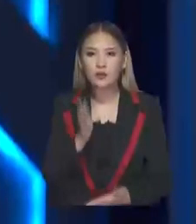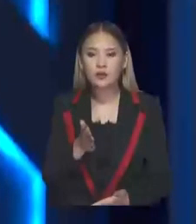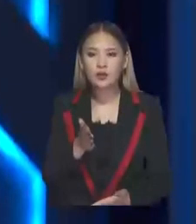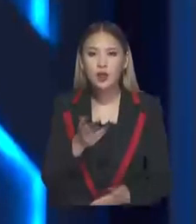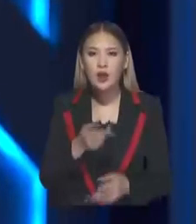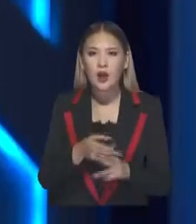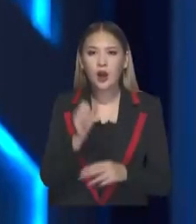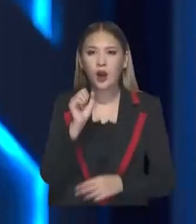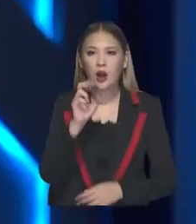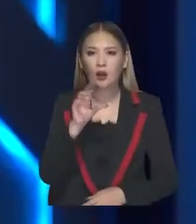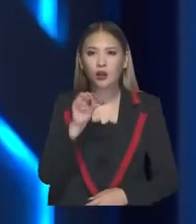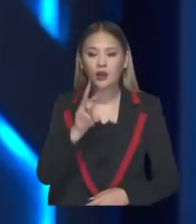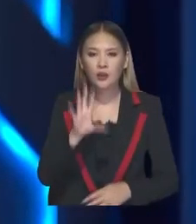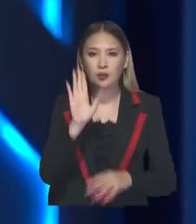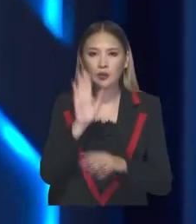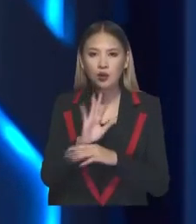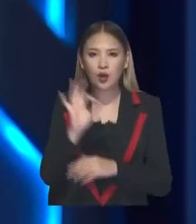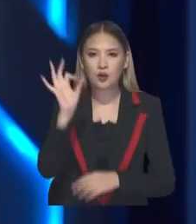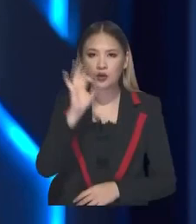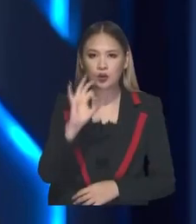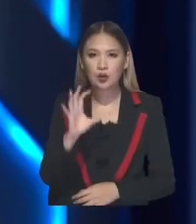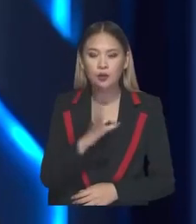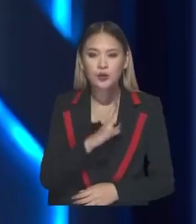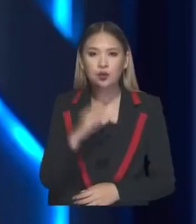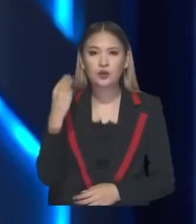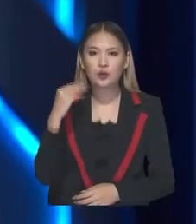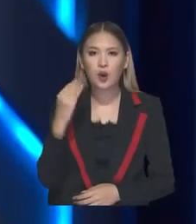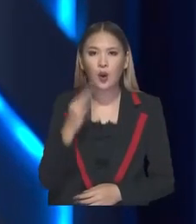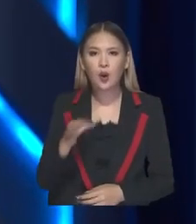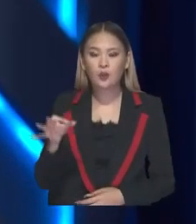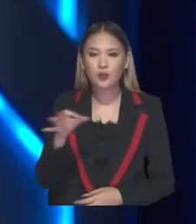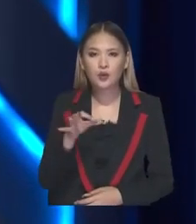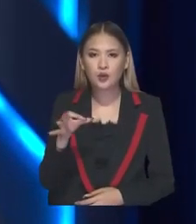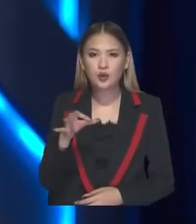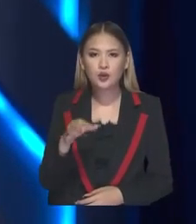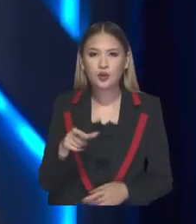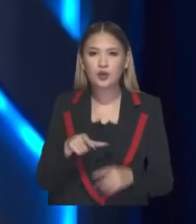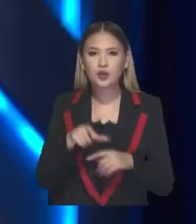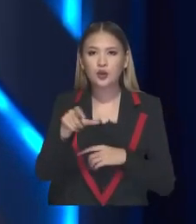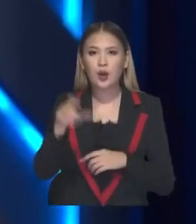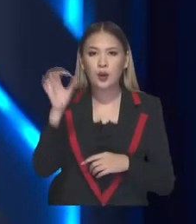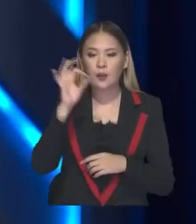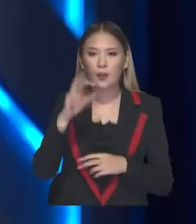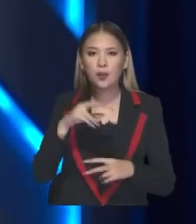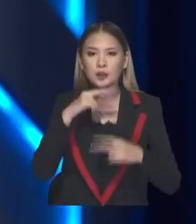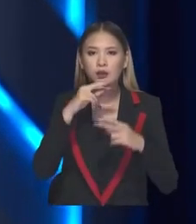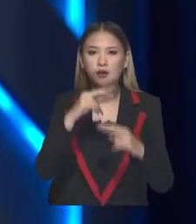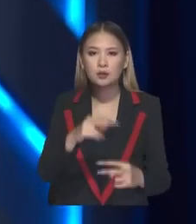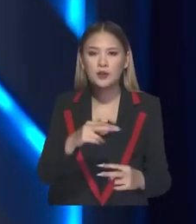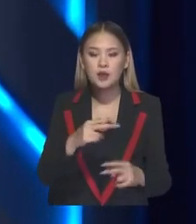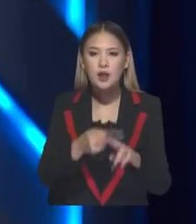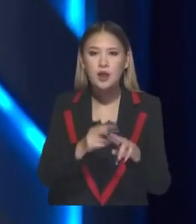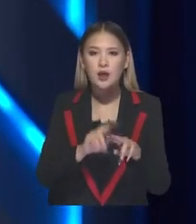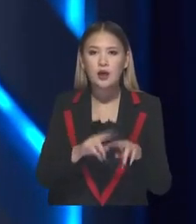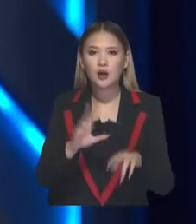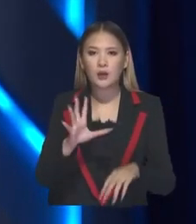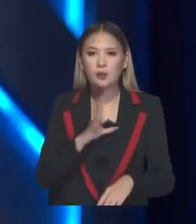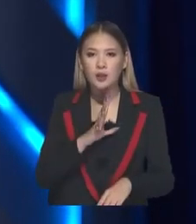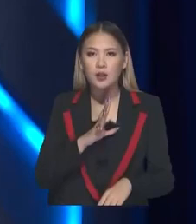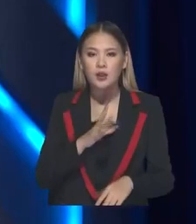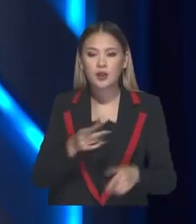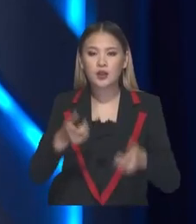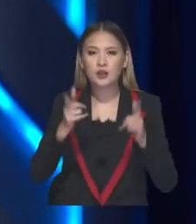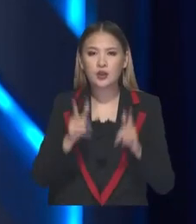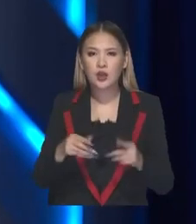әкім тапсырыс берушісі Түркістан облысы жолаушылар көлігі басқармасы, олар қазгерстрой мекемесімен келісім